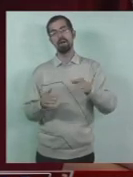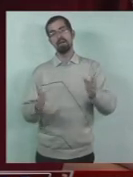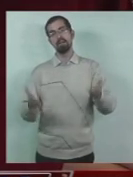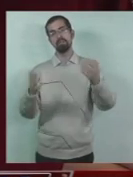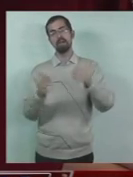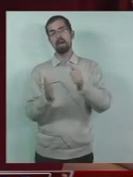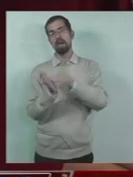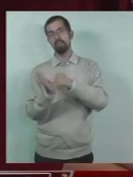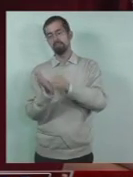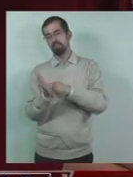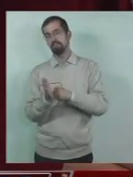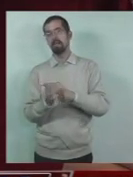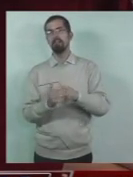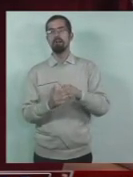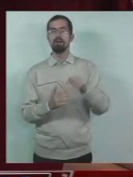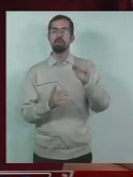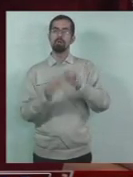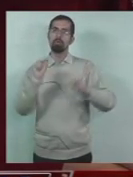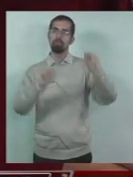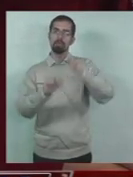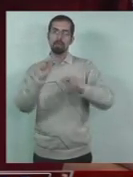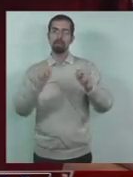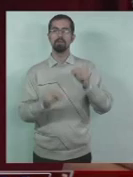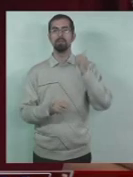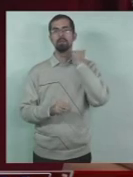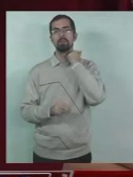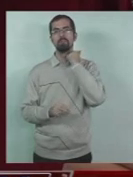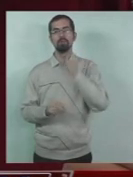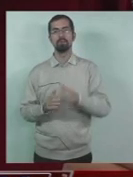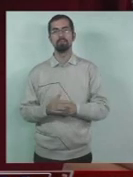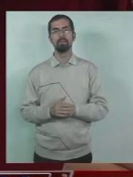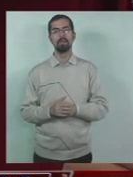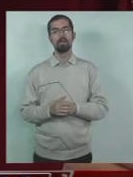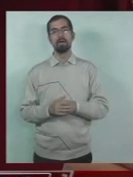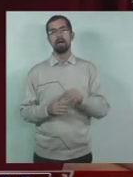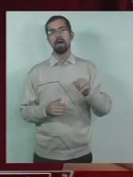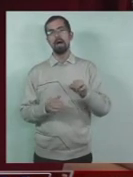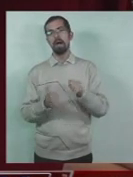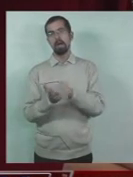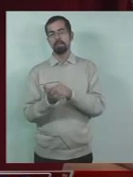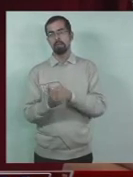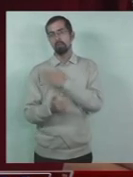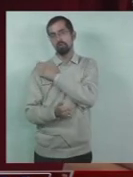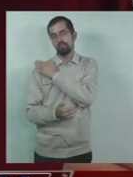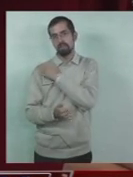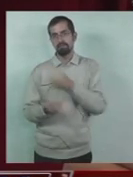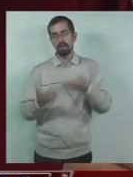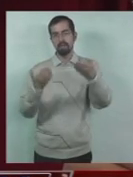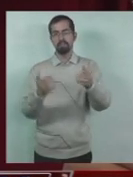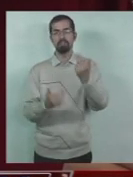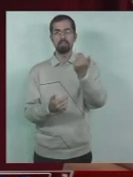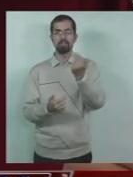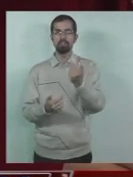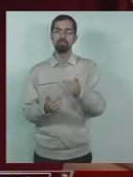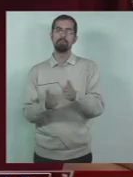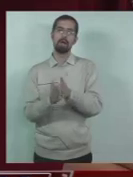lansarea numărului 8 al revistei Acidava, a Clubului Epigramiștilor din Mușcel. Iar redactorul șef al revistei, Constantin Agricola Miu, își va lansa